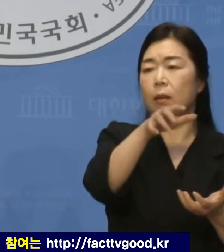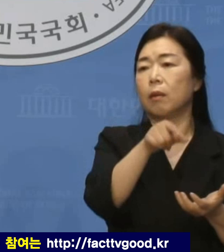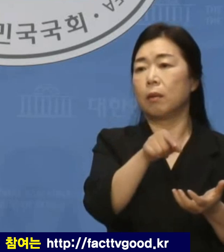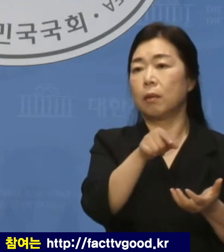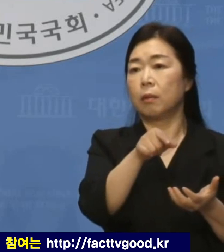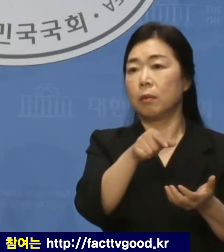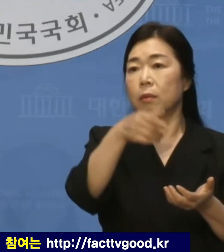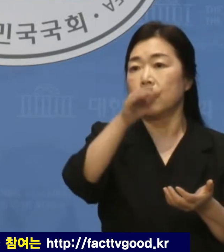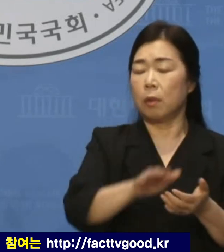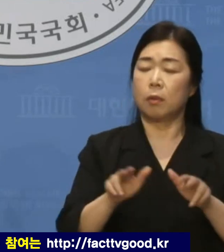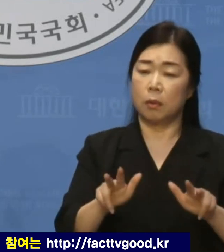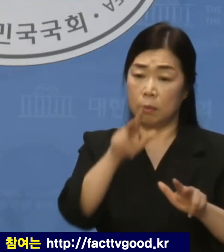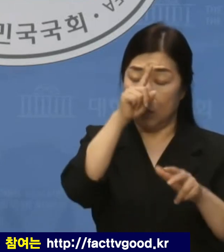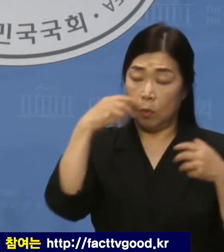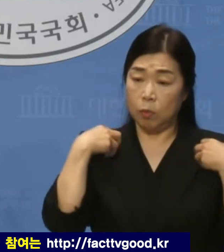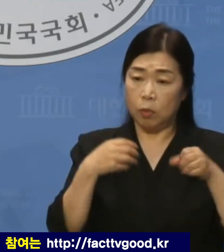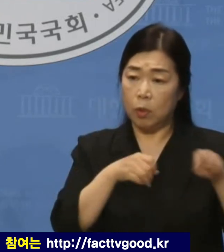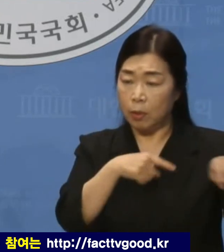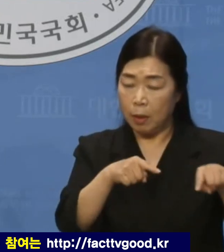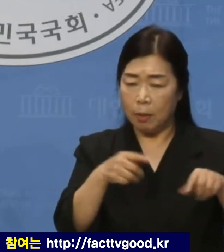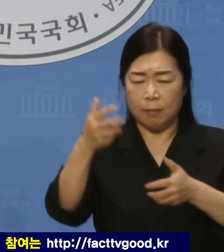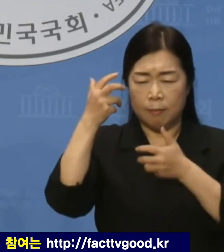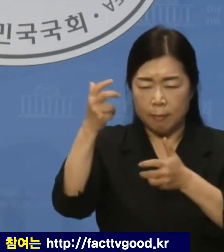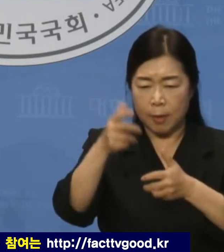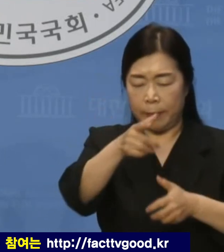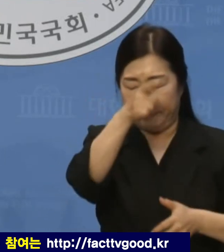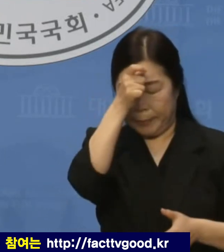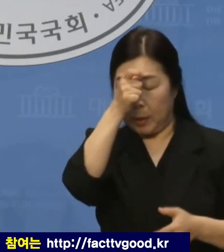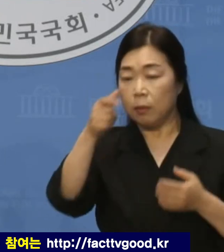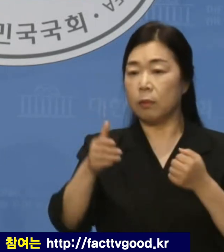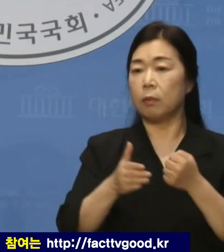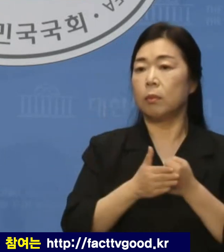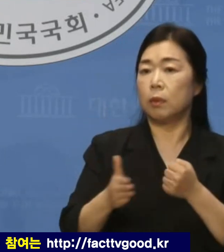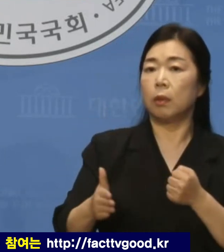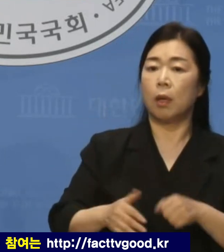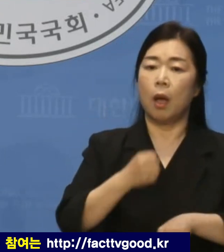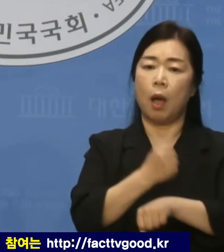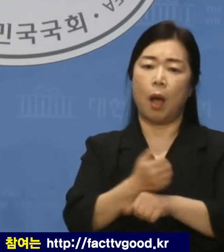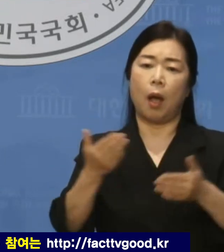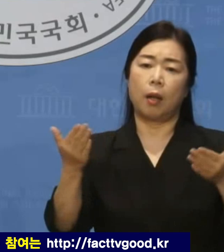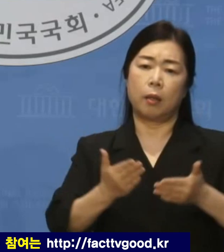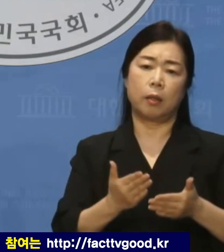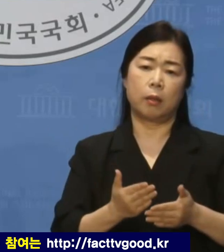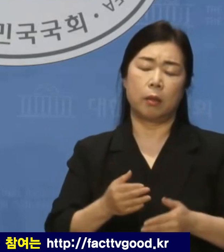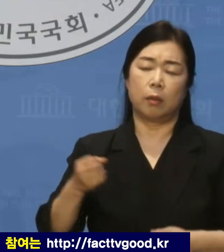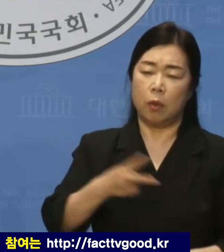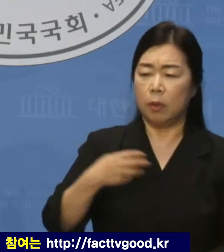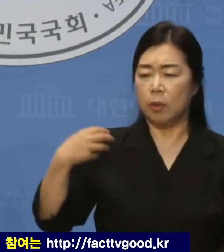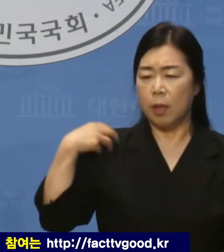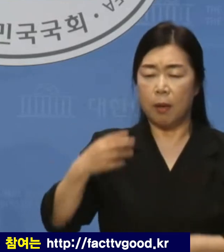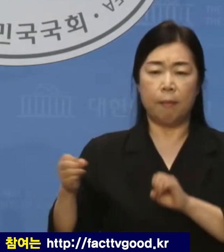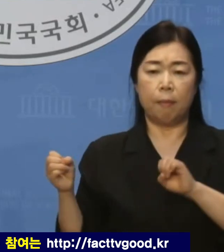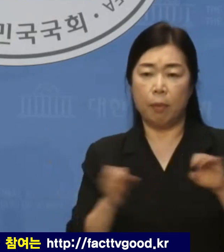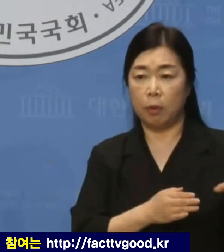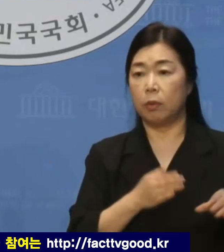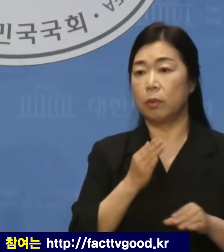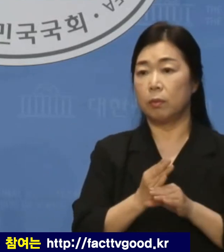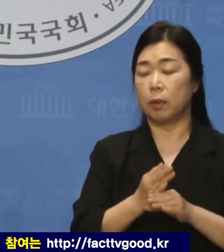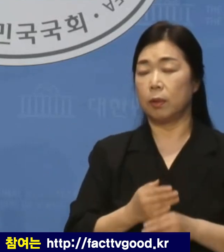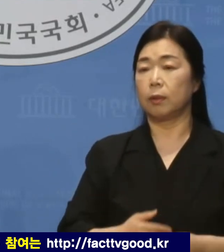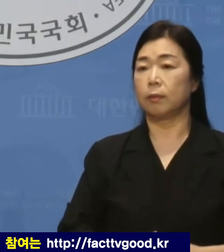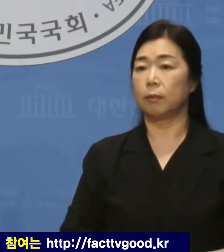있습니다. 하지만 정부 여당은 생떼와 목리 부리기로 최소한의 할 일조차 책임조차 내팽겨치고